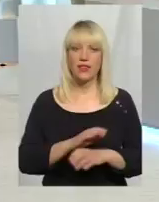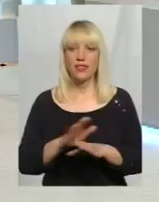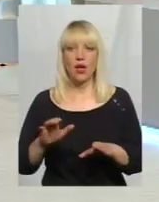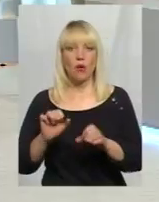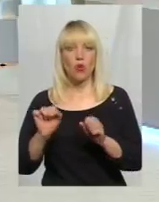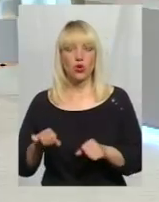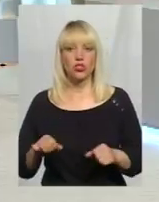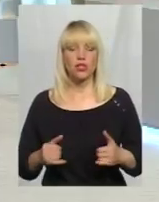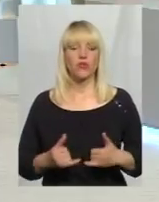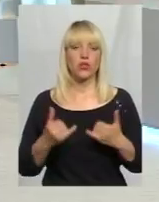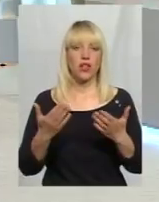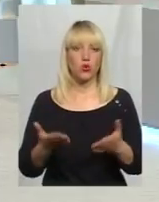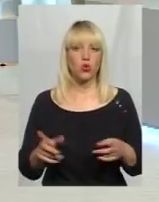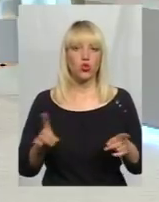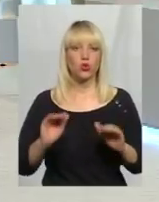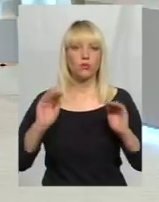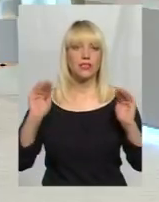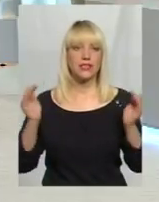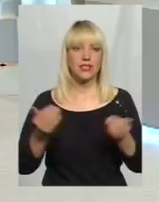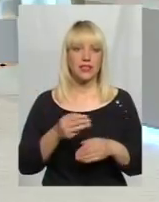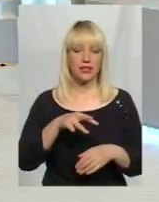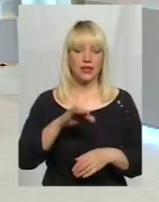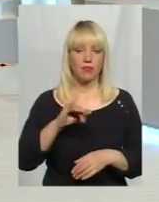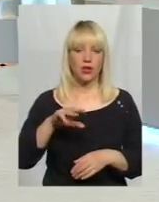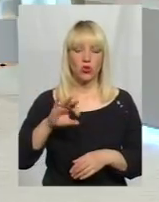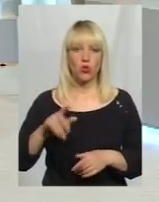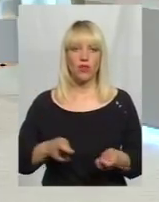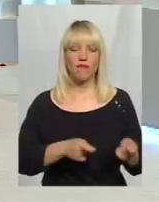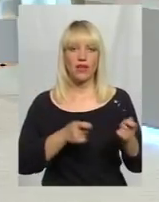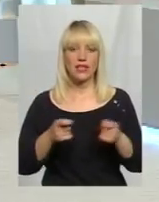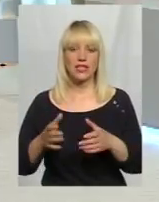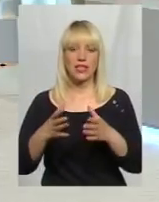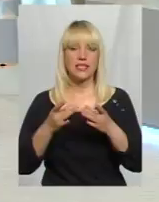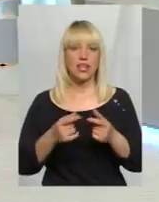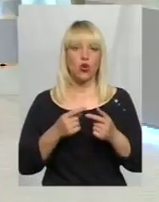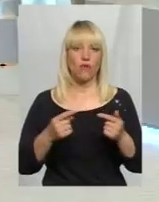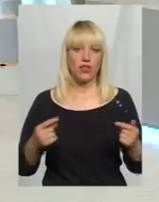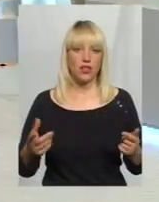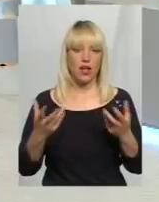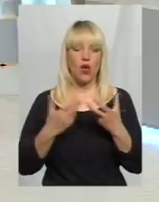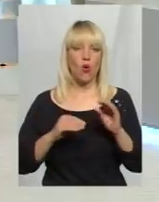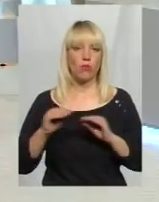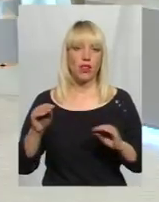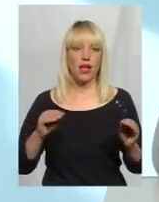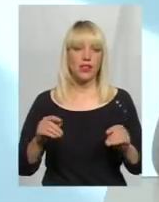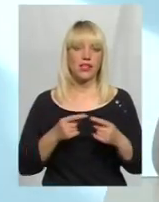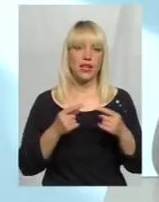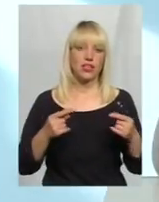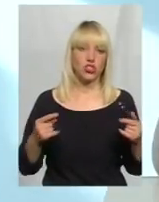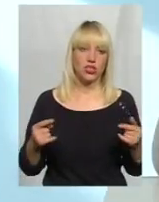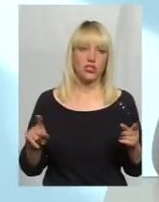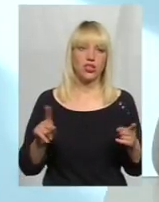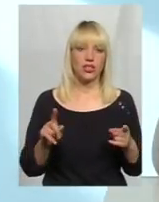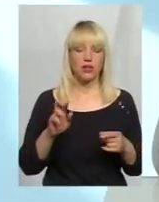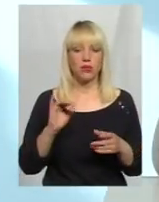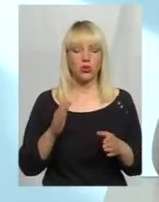для того, аби знизити мито на ввезення сировини, обладнання і інші речі, котрі би